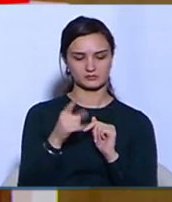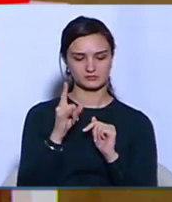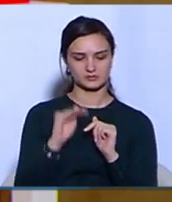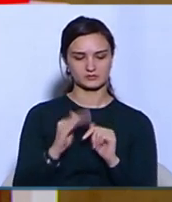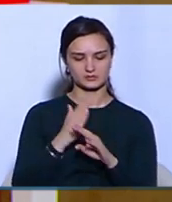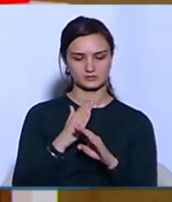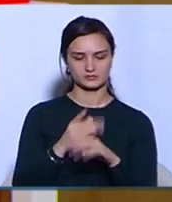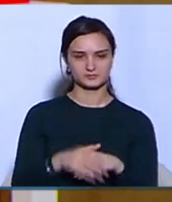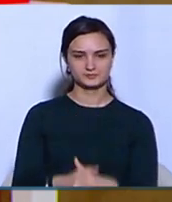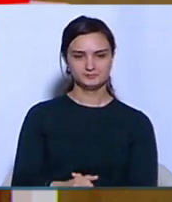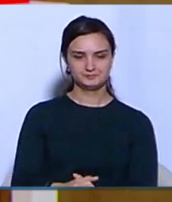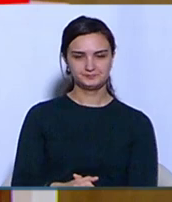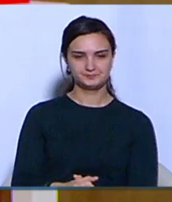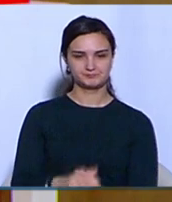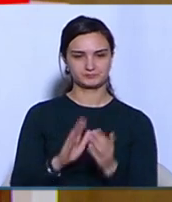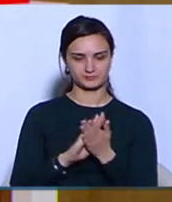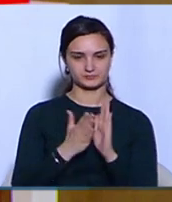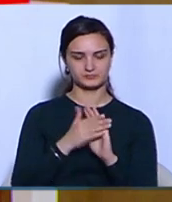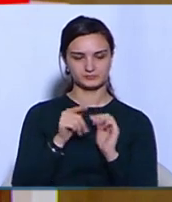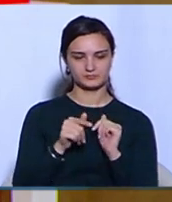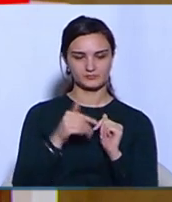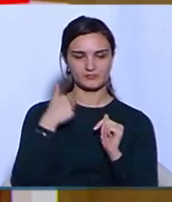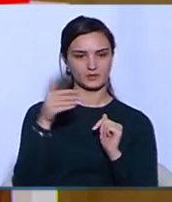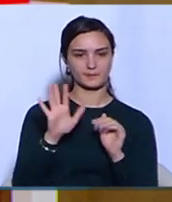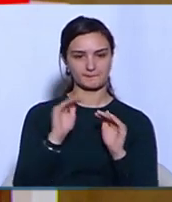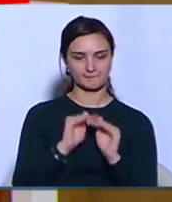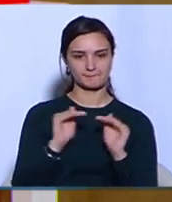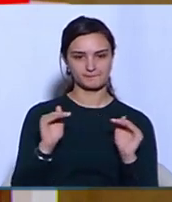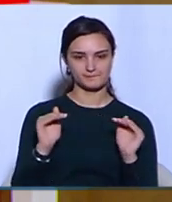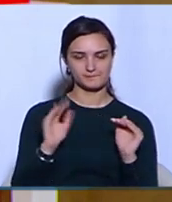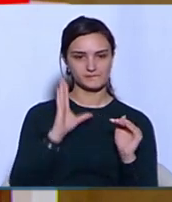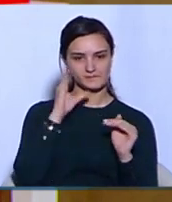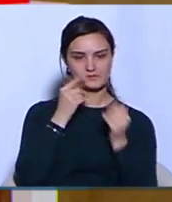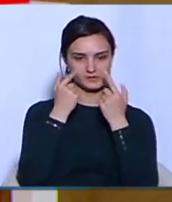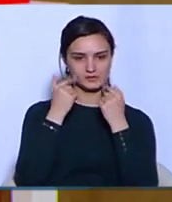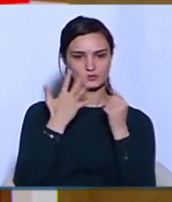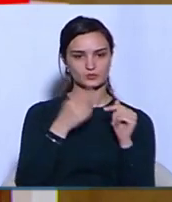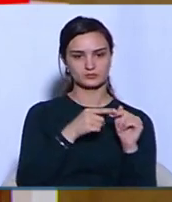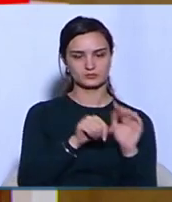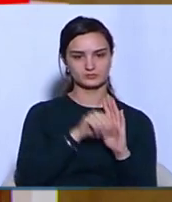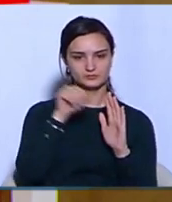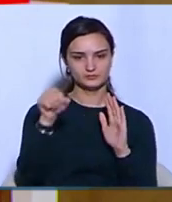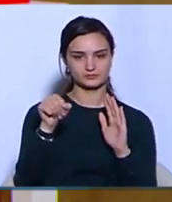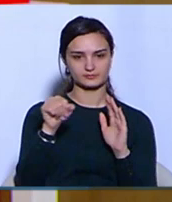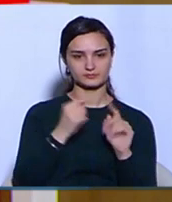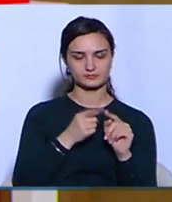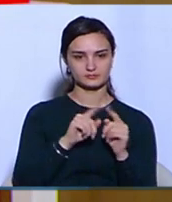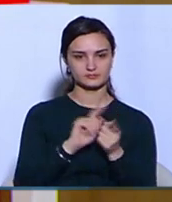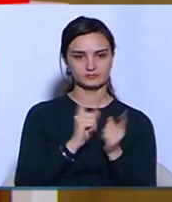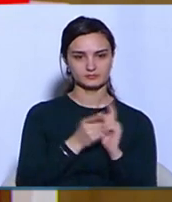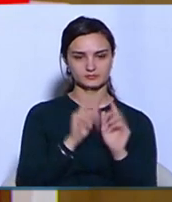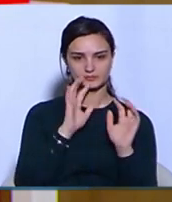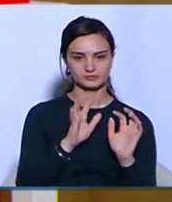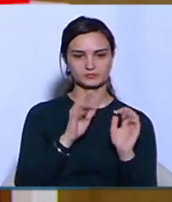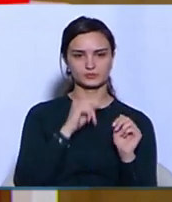baš da, ako se ti dgomare o barmidi, svakši, teli dret iri tu zali stavi u panet. Ara da arva gleb